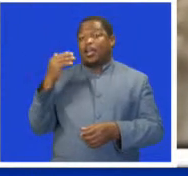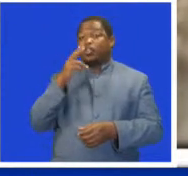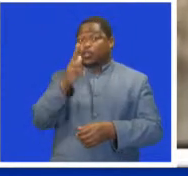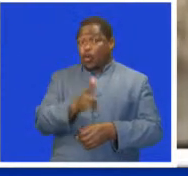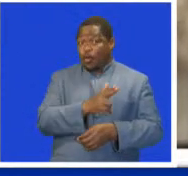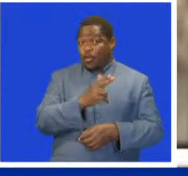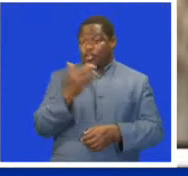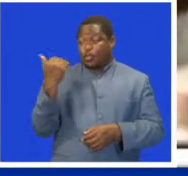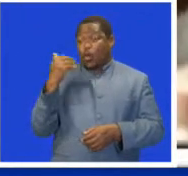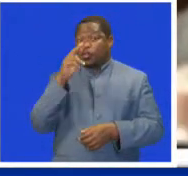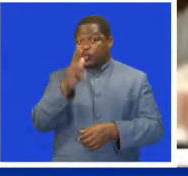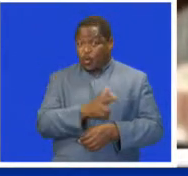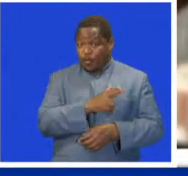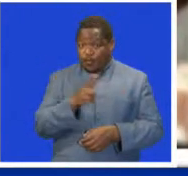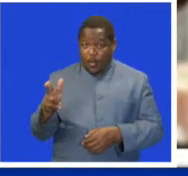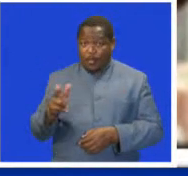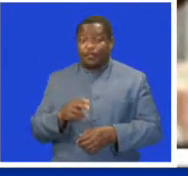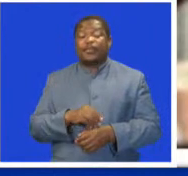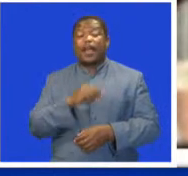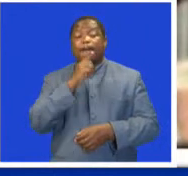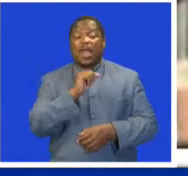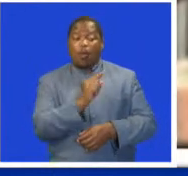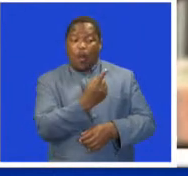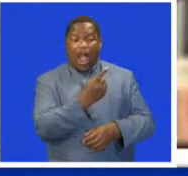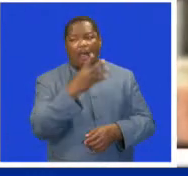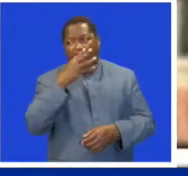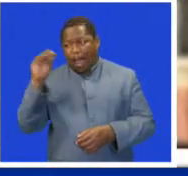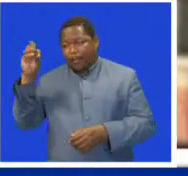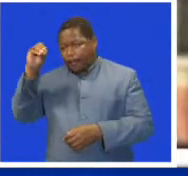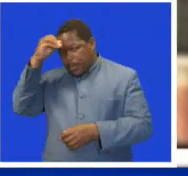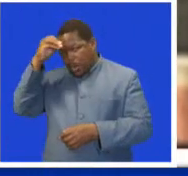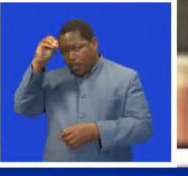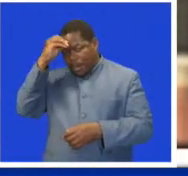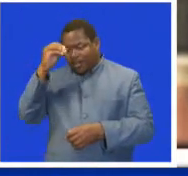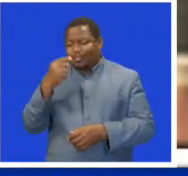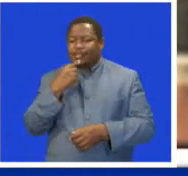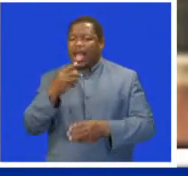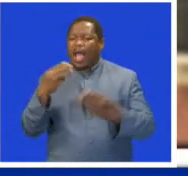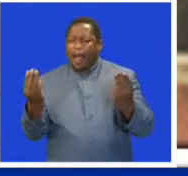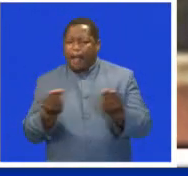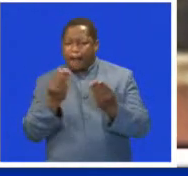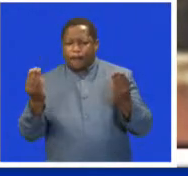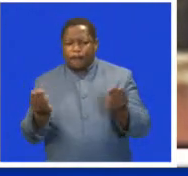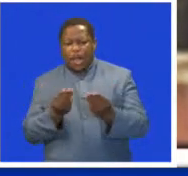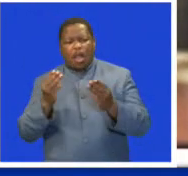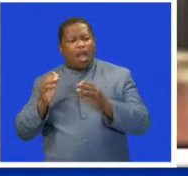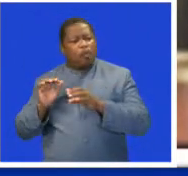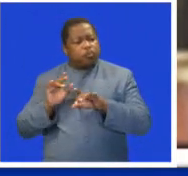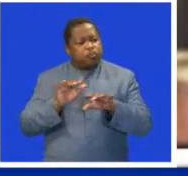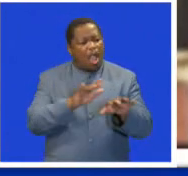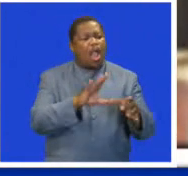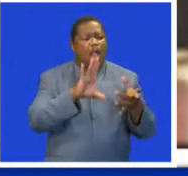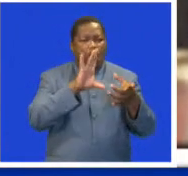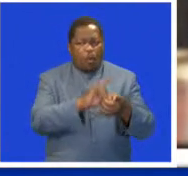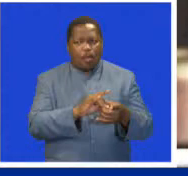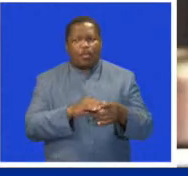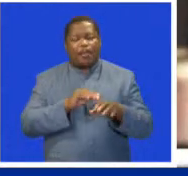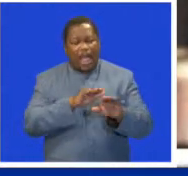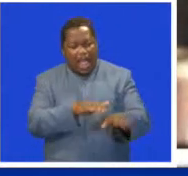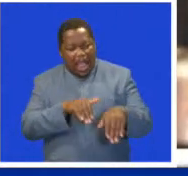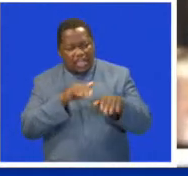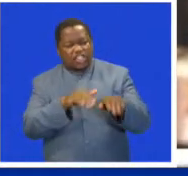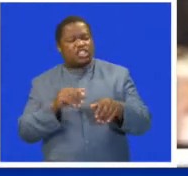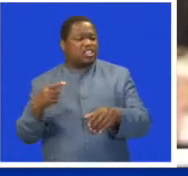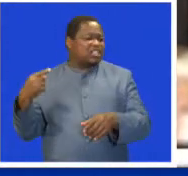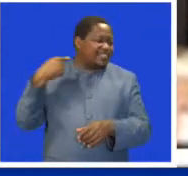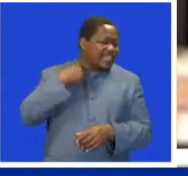lenye imvota ibika emaphoyiseni kuthi kube nebamfu labahlasele emahashi ekhaya kakhe. Emaphoyisa vetile